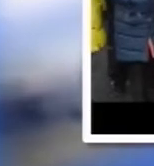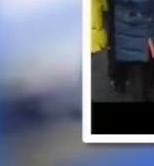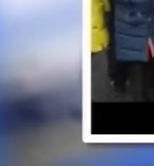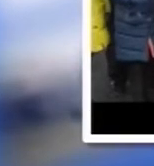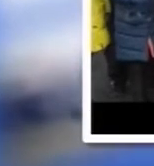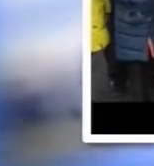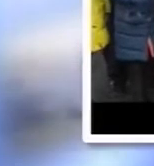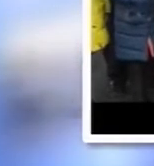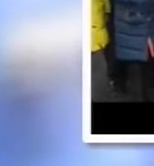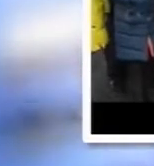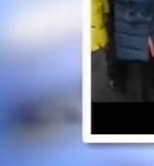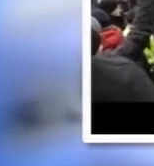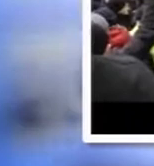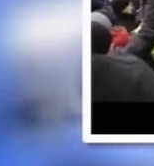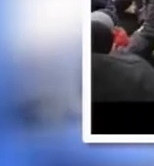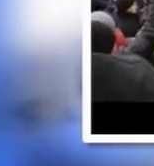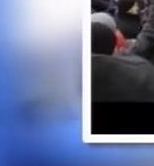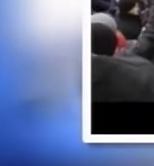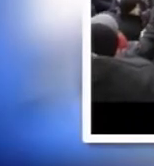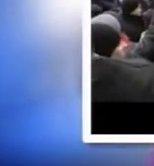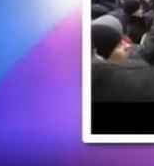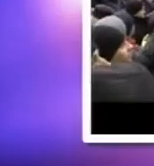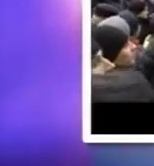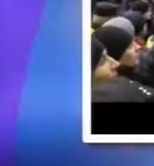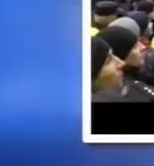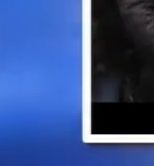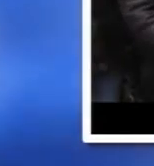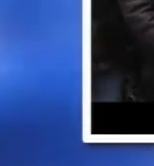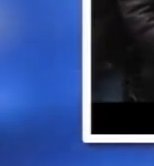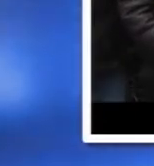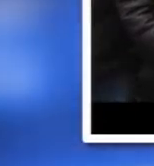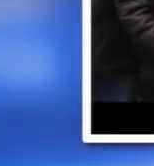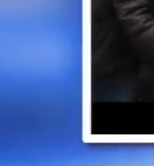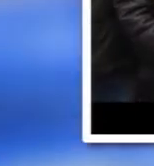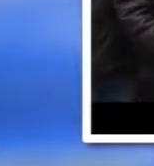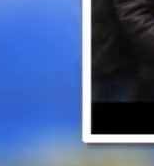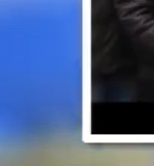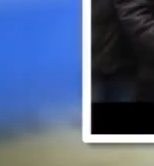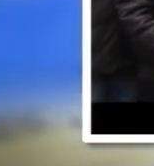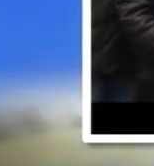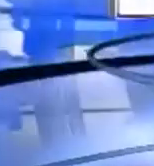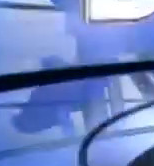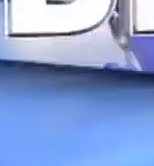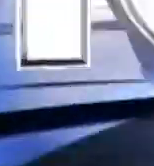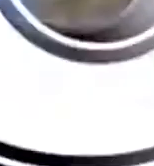Батьки дітей, які не мають тернопільської реєстрації і ходять у тернопільські дошкільні навчальні заклади, пікетували міську